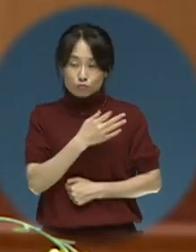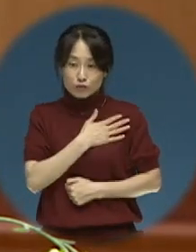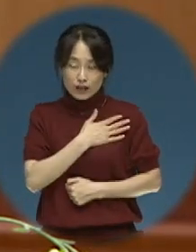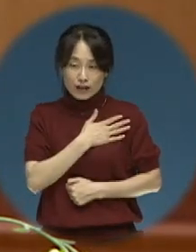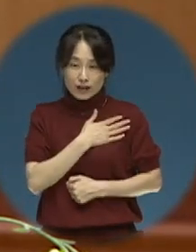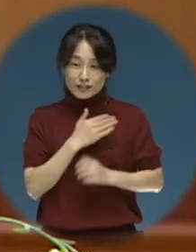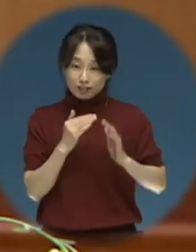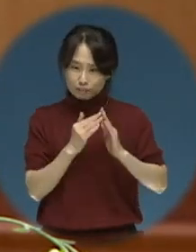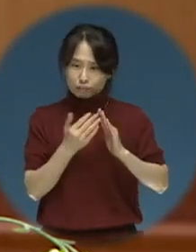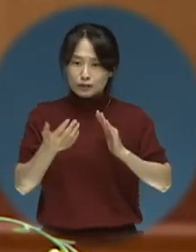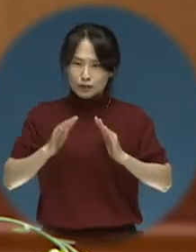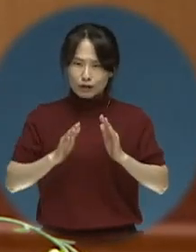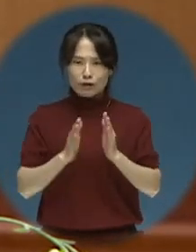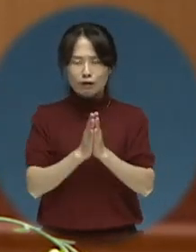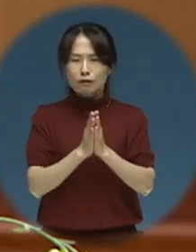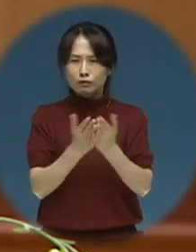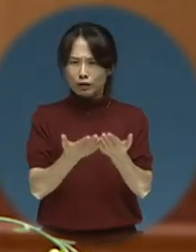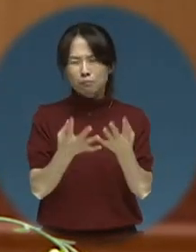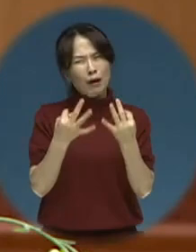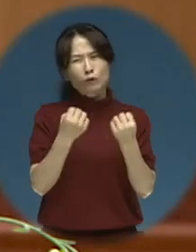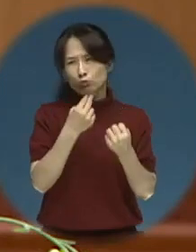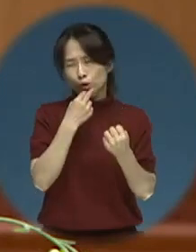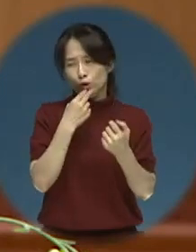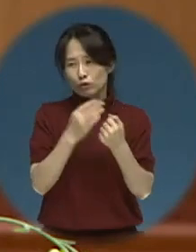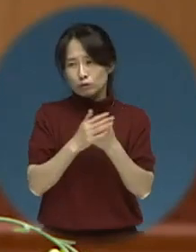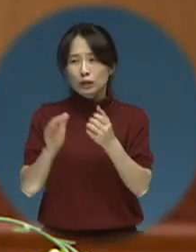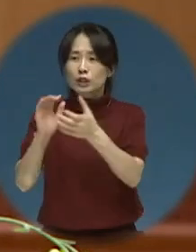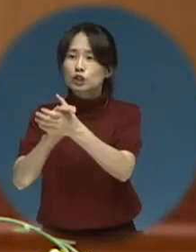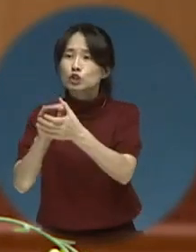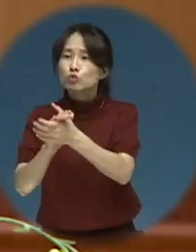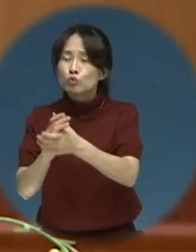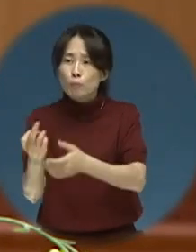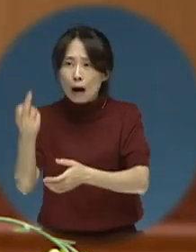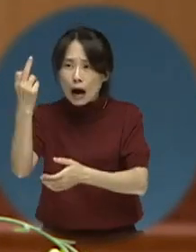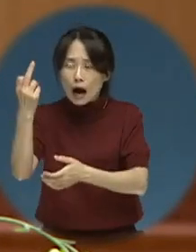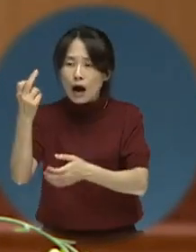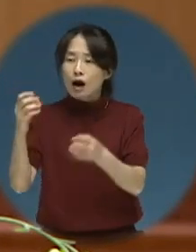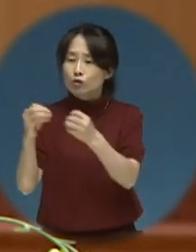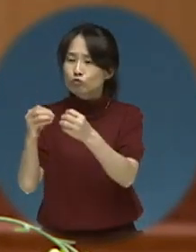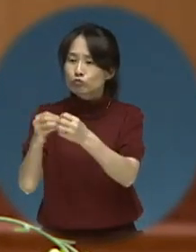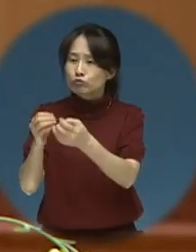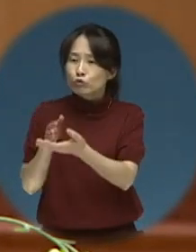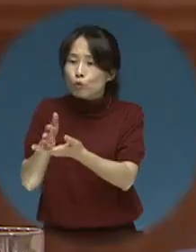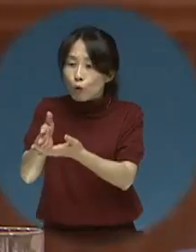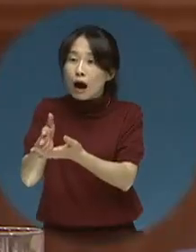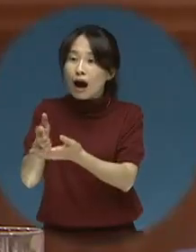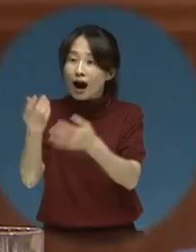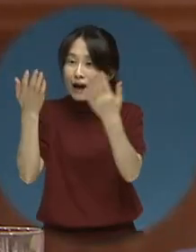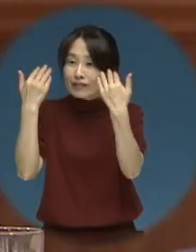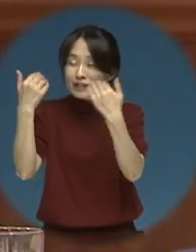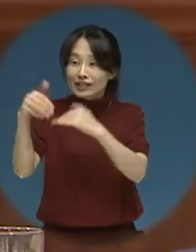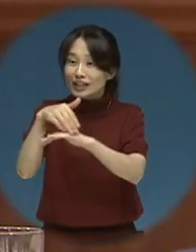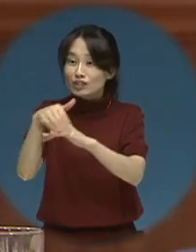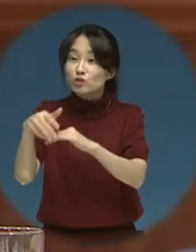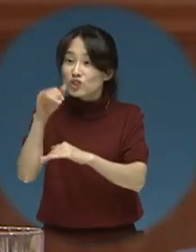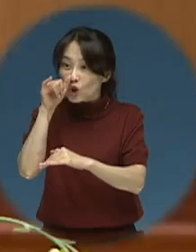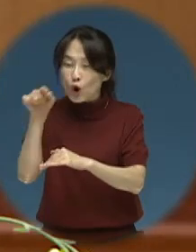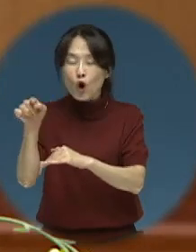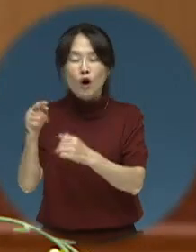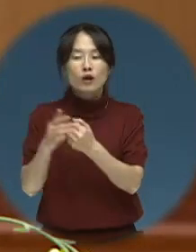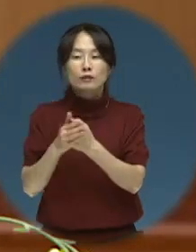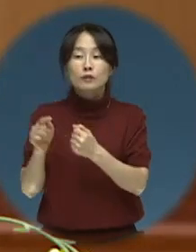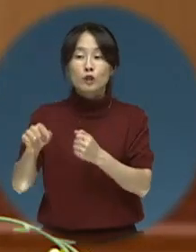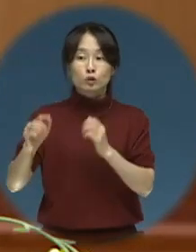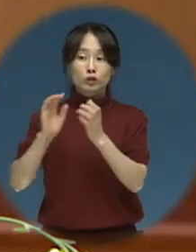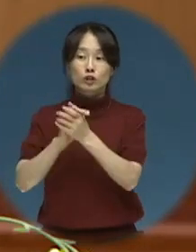그렇게 많지 않았습니다. 근데 이제 친구가, 오빠가 국문과에 다니는 오빠가 있는 집이 있었어요. 예, 제 친구가. 예. 그